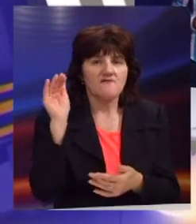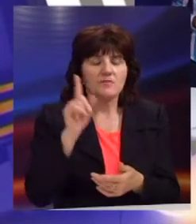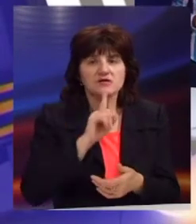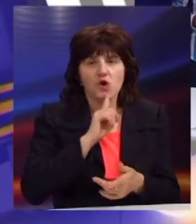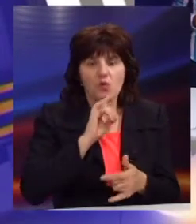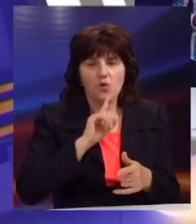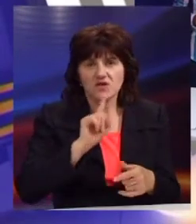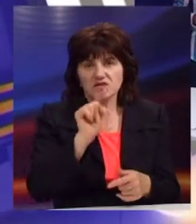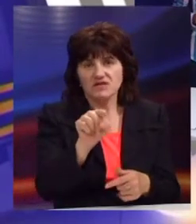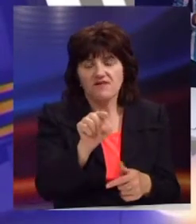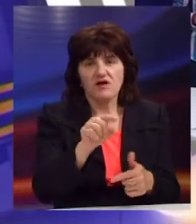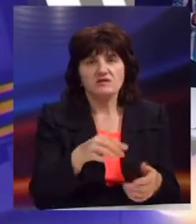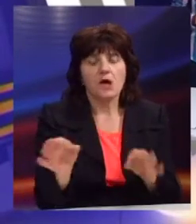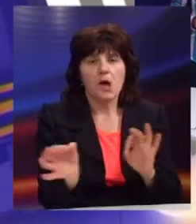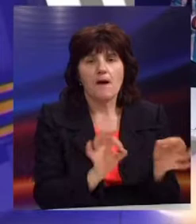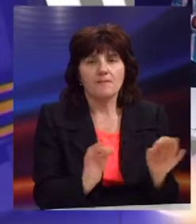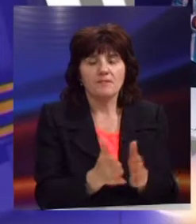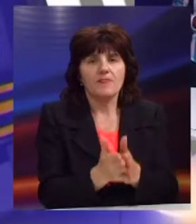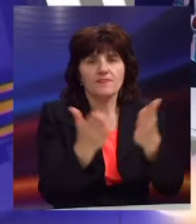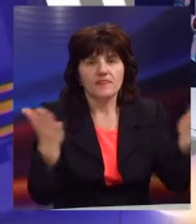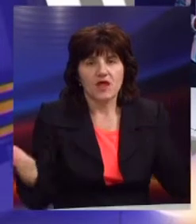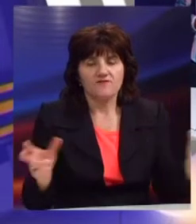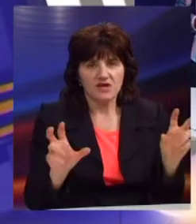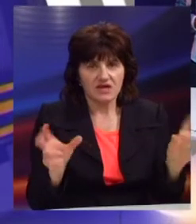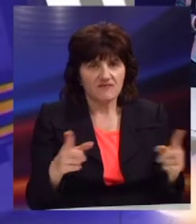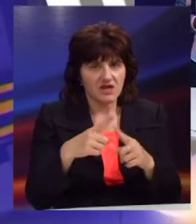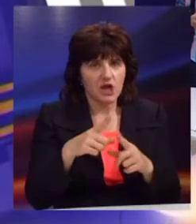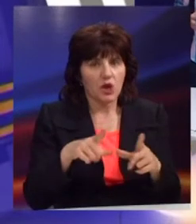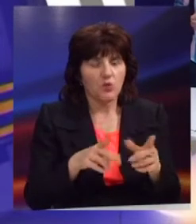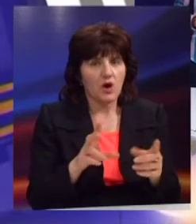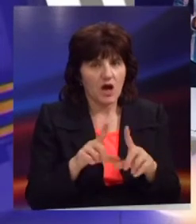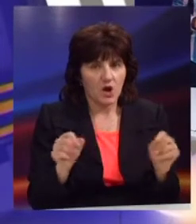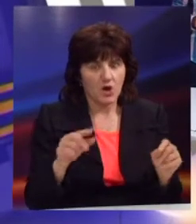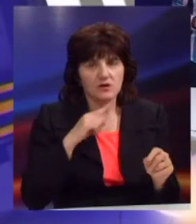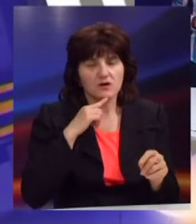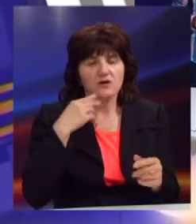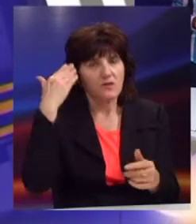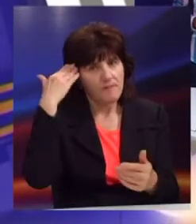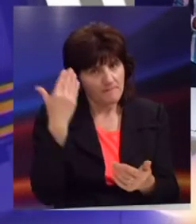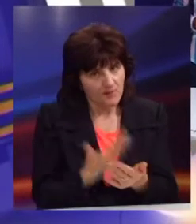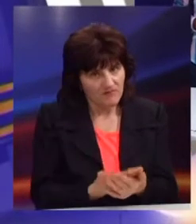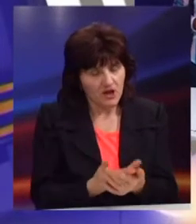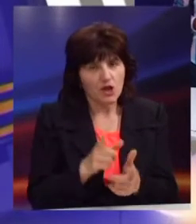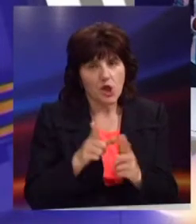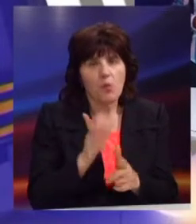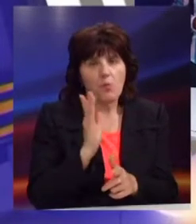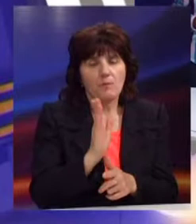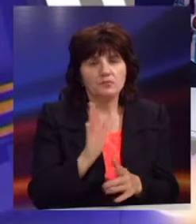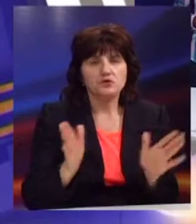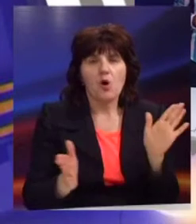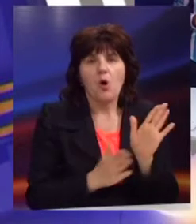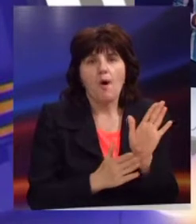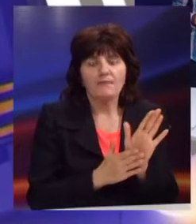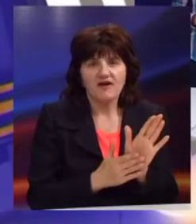najaktuelnije informacije koje su za vas pripremali novinari radio televizije Jueko. Poverenje koje ste nam ukazali, u buduće ćemo